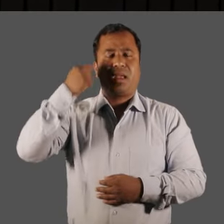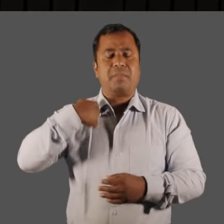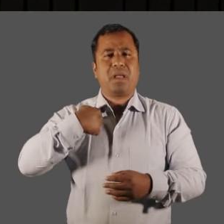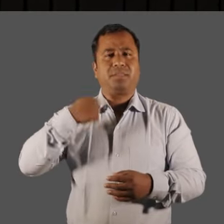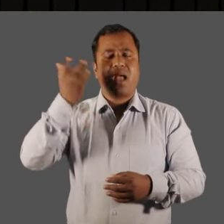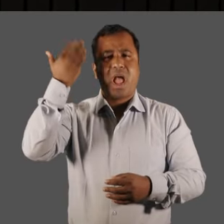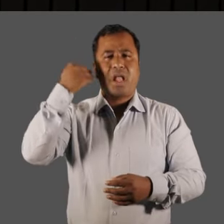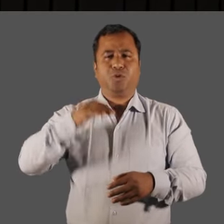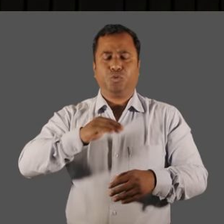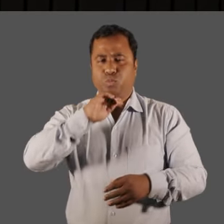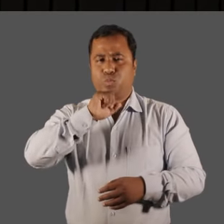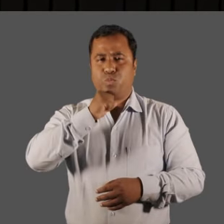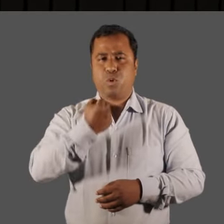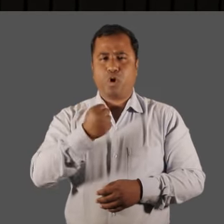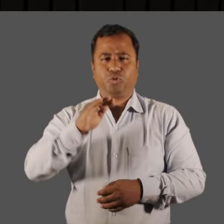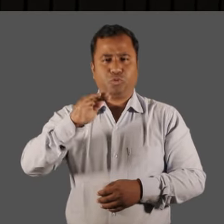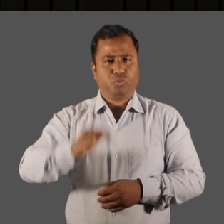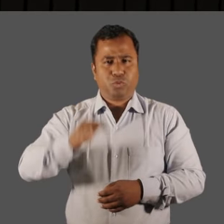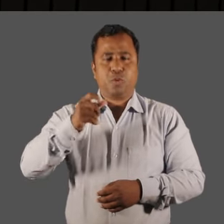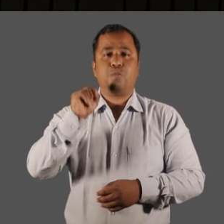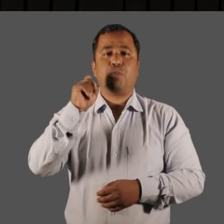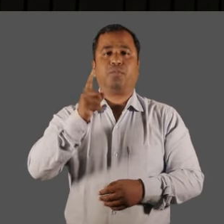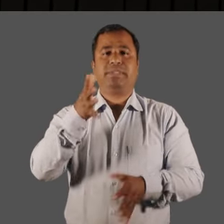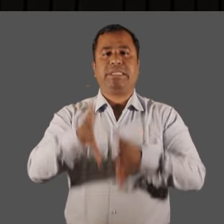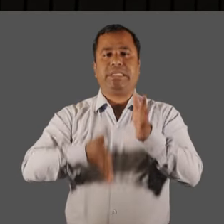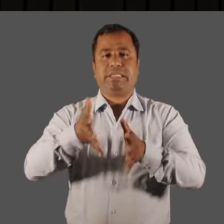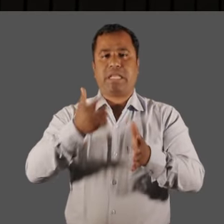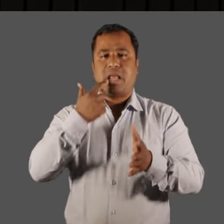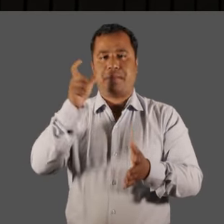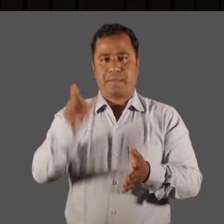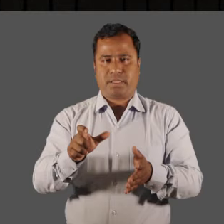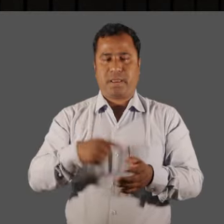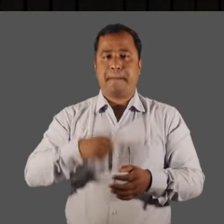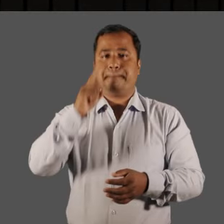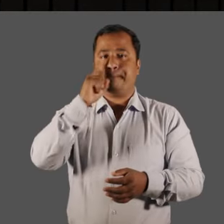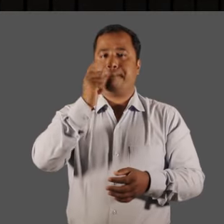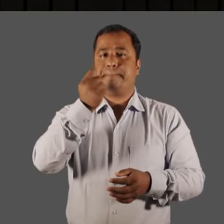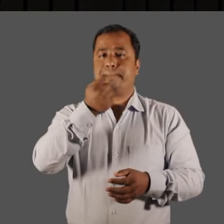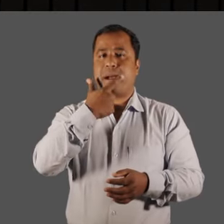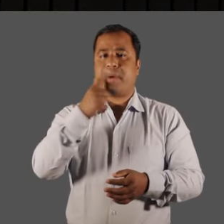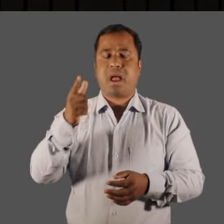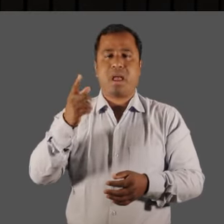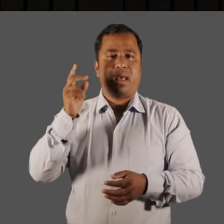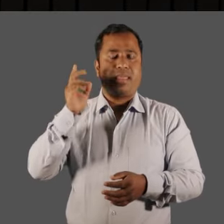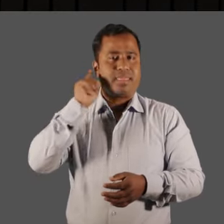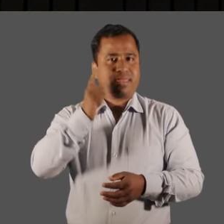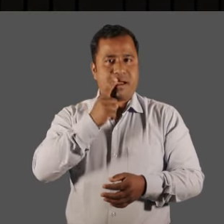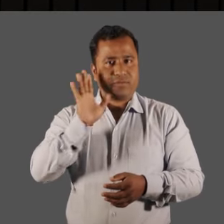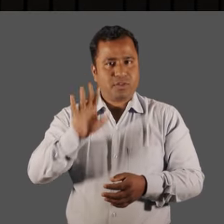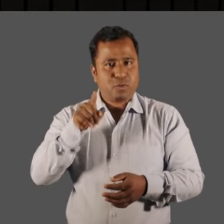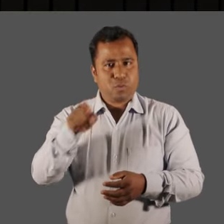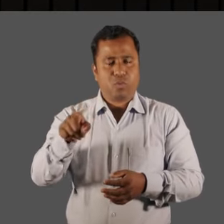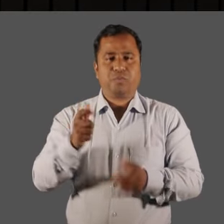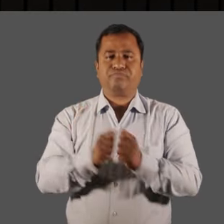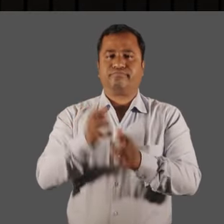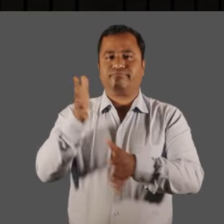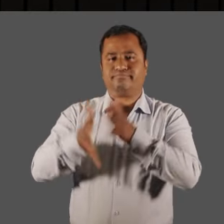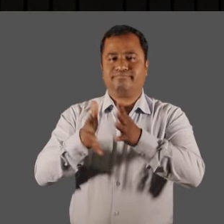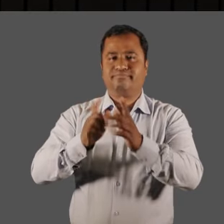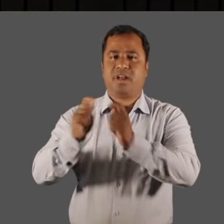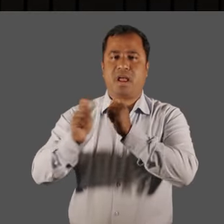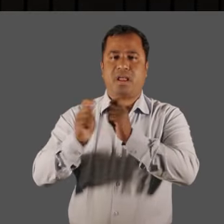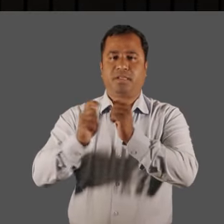হয় যে আমি ১ম এ আসলে ইশারা ভাষাতেই কথা বলেছি। যেহেতু আমার বাবা-মা দুজনই কথা বলতে পারতেন না, তাদের সাথে কমিউনিকেশনটা আমার ইশারাতেই হতো।